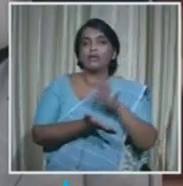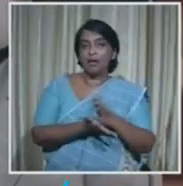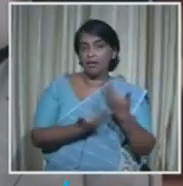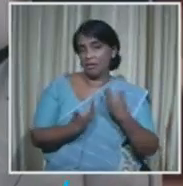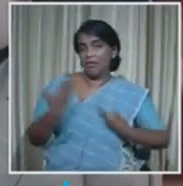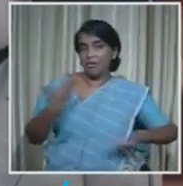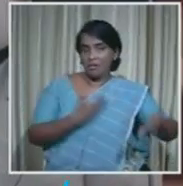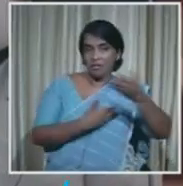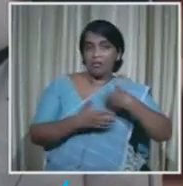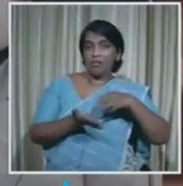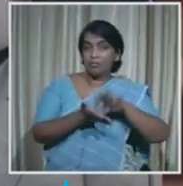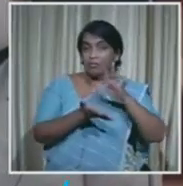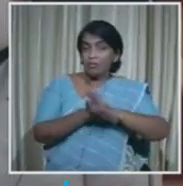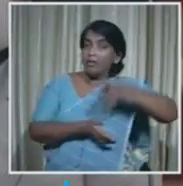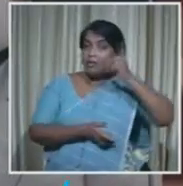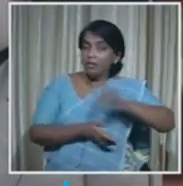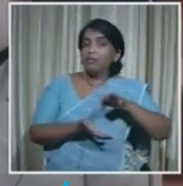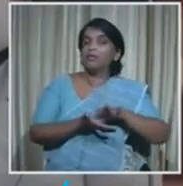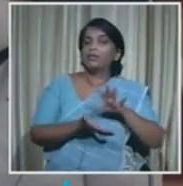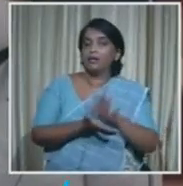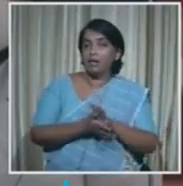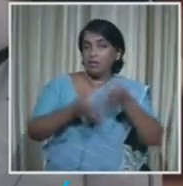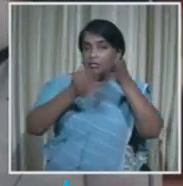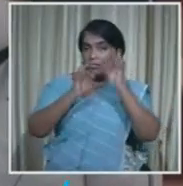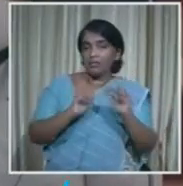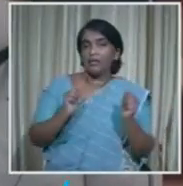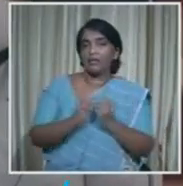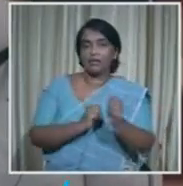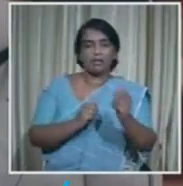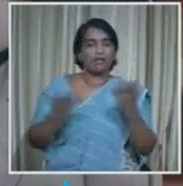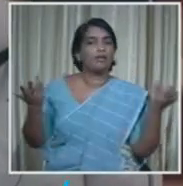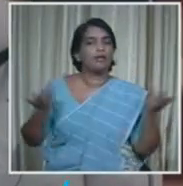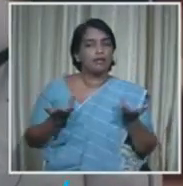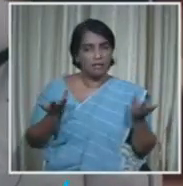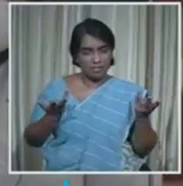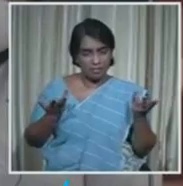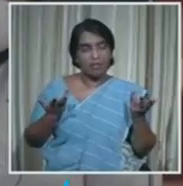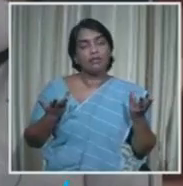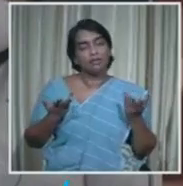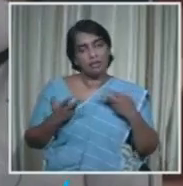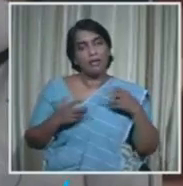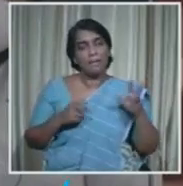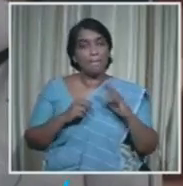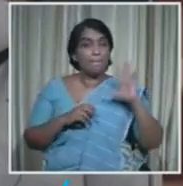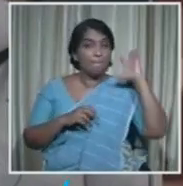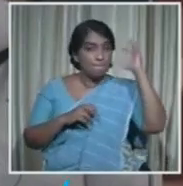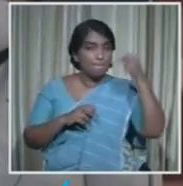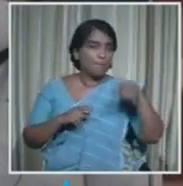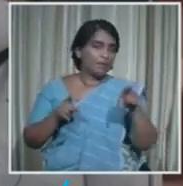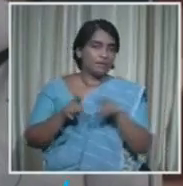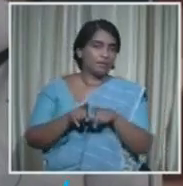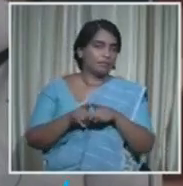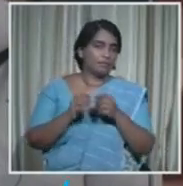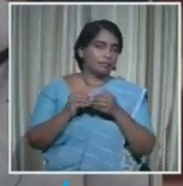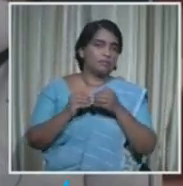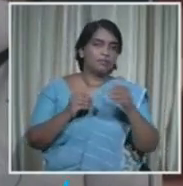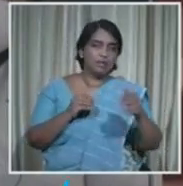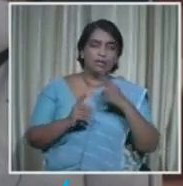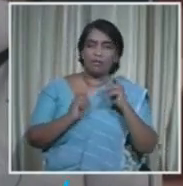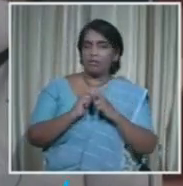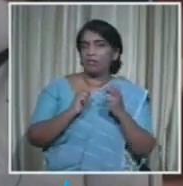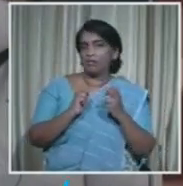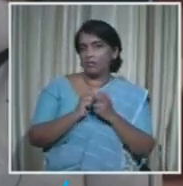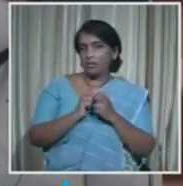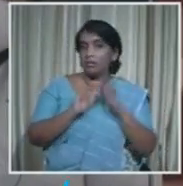patte tindu tiran ganime. Hari itu khati itu nokiri mani saat amai, meke pratipale vidyat me avilla, me arbu deita,